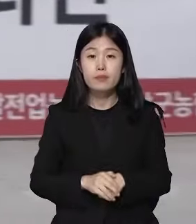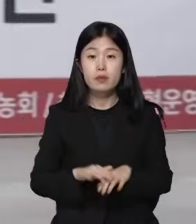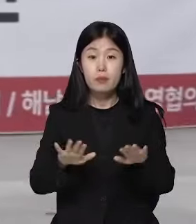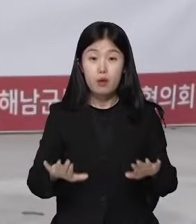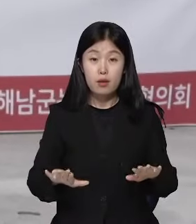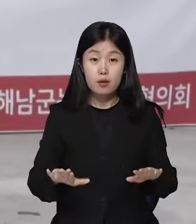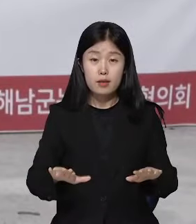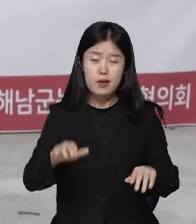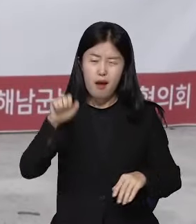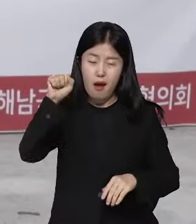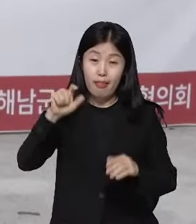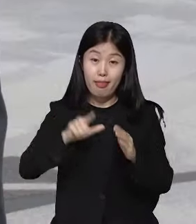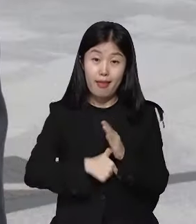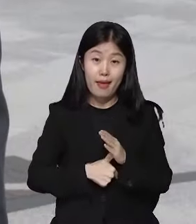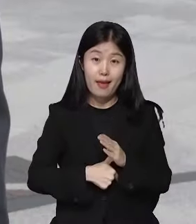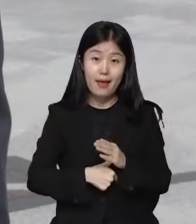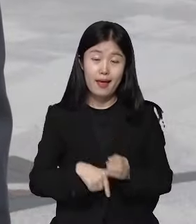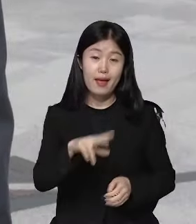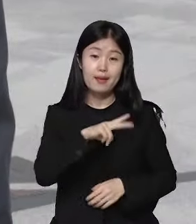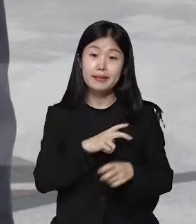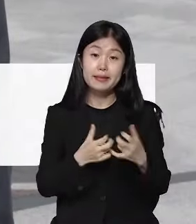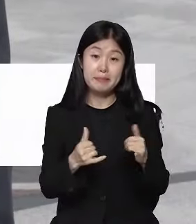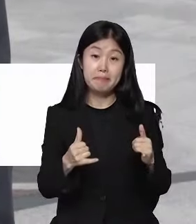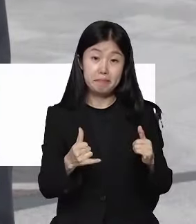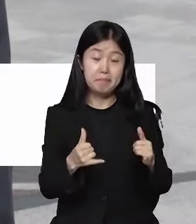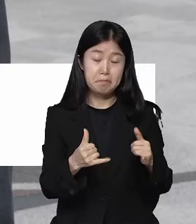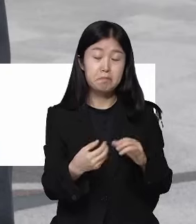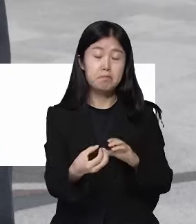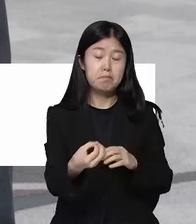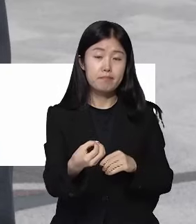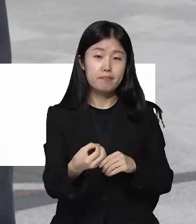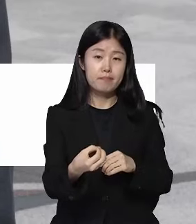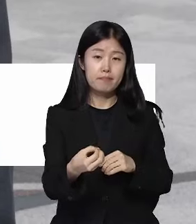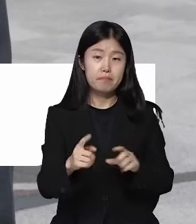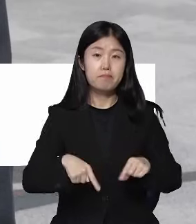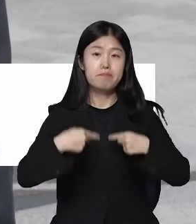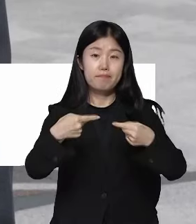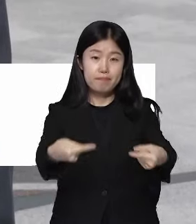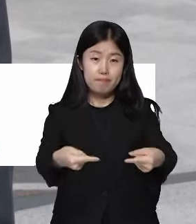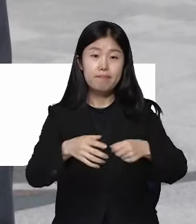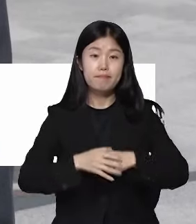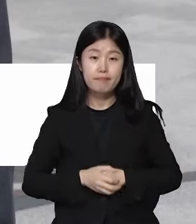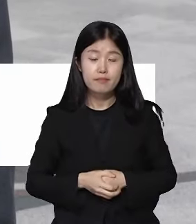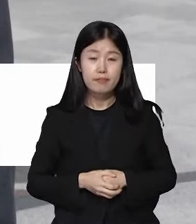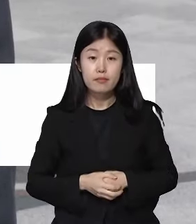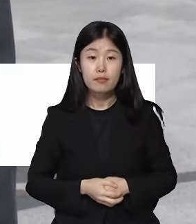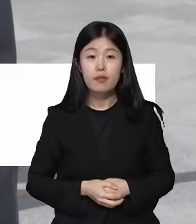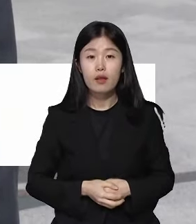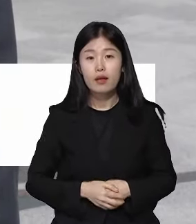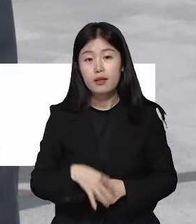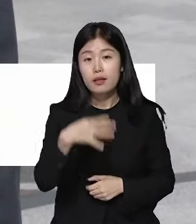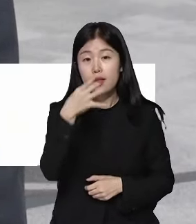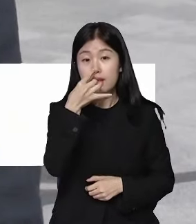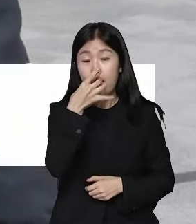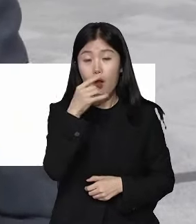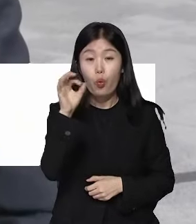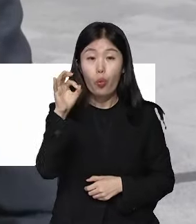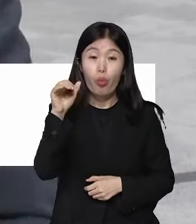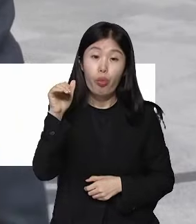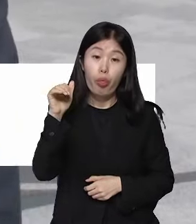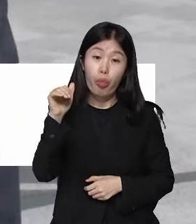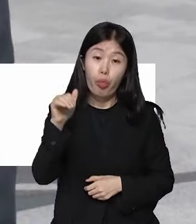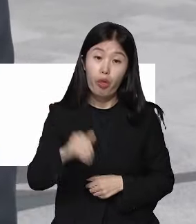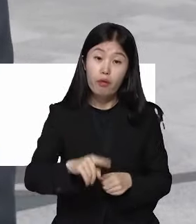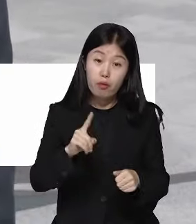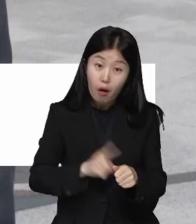의원들까지 동참했습니다. 쌀값이 무너지면 우리 농업군에서는 모든 경제